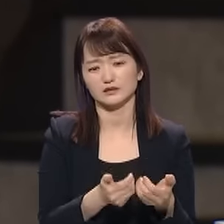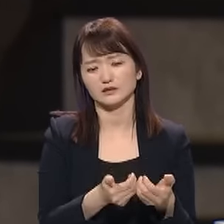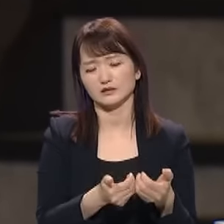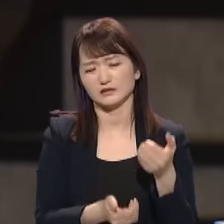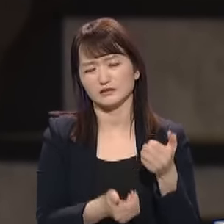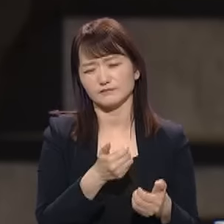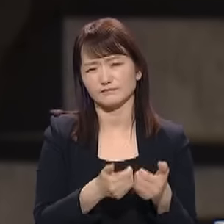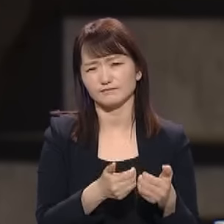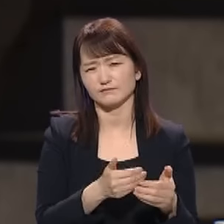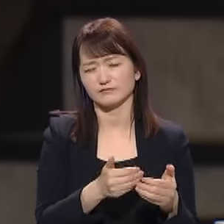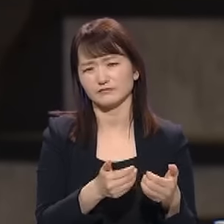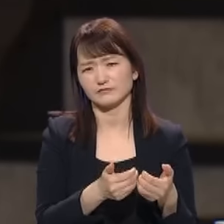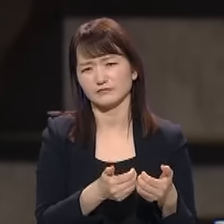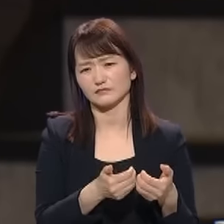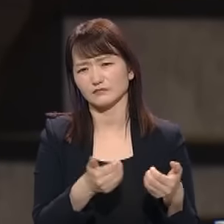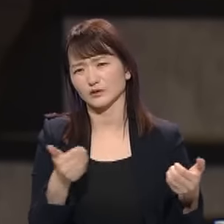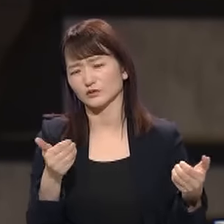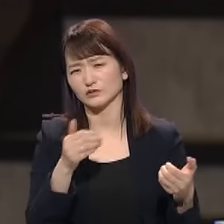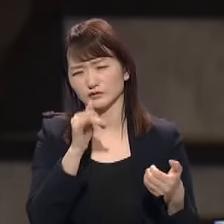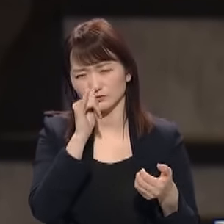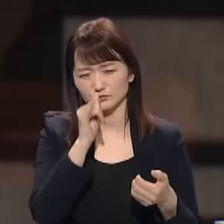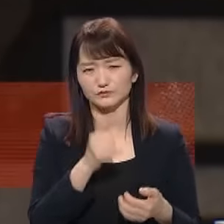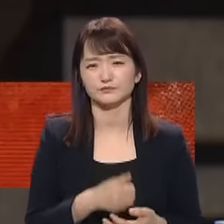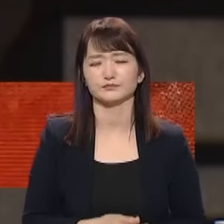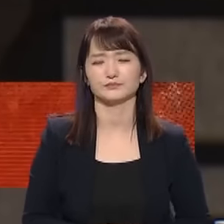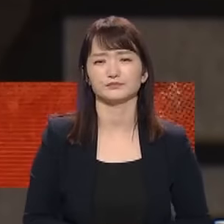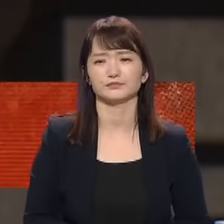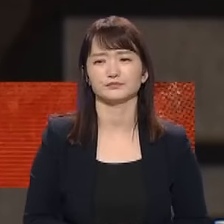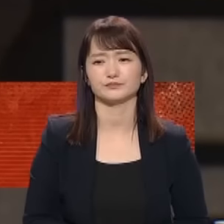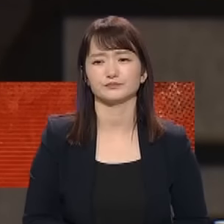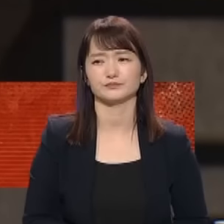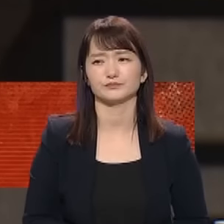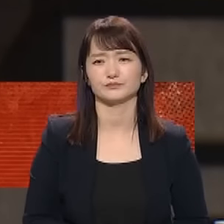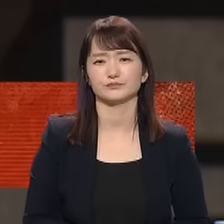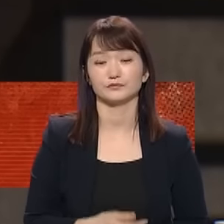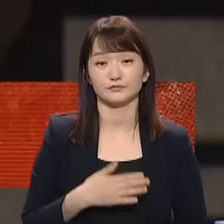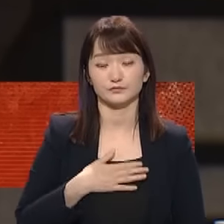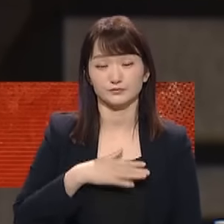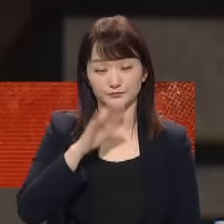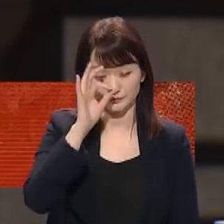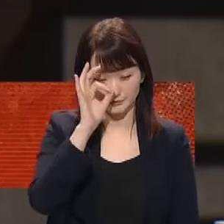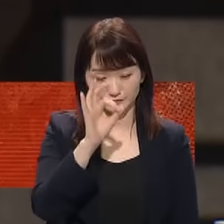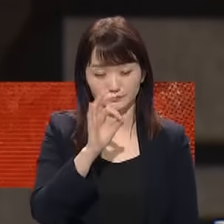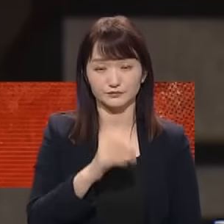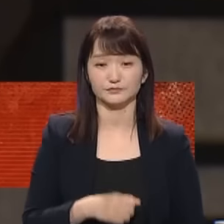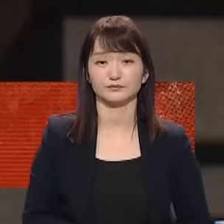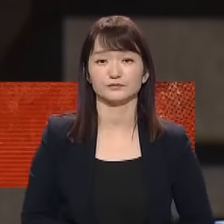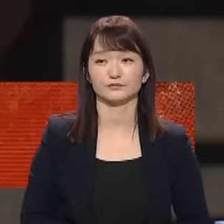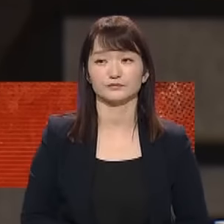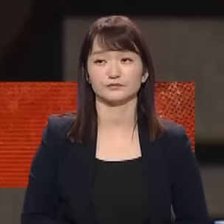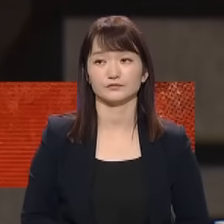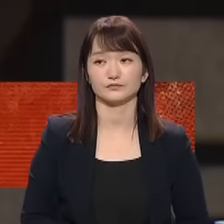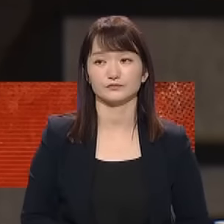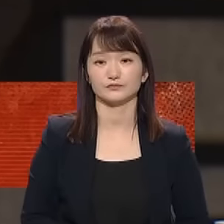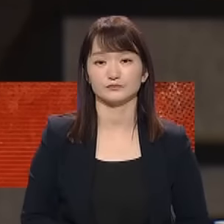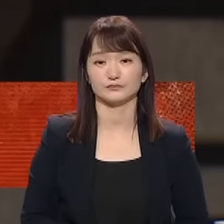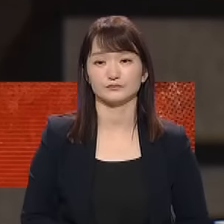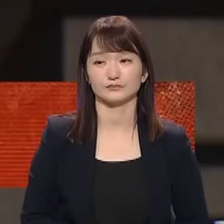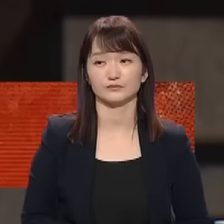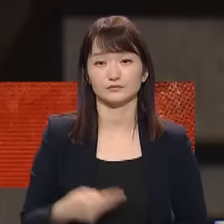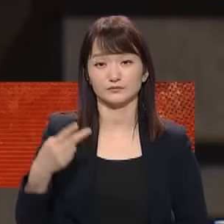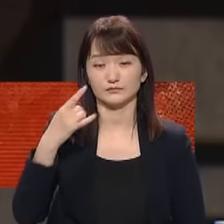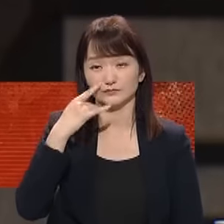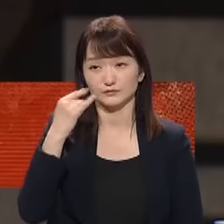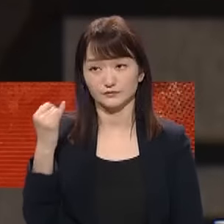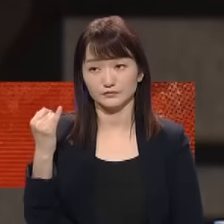멀어지고 갈등이 있을 가능성이 상당히 있거든요. 근데 제가 이렇게 보니까 뭐 만약에 어머니가